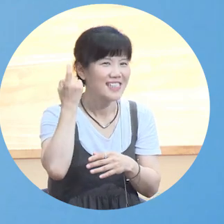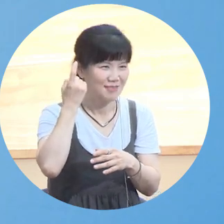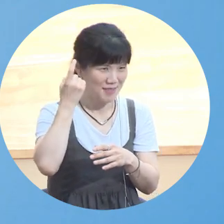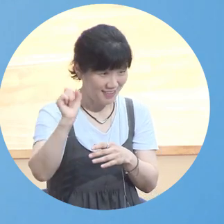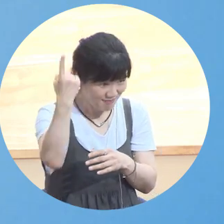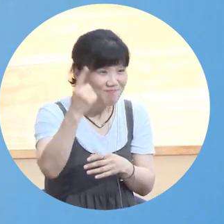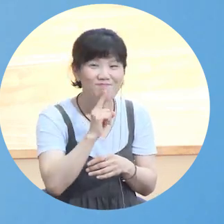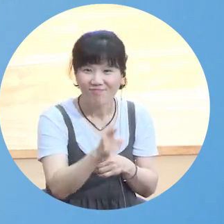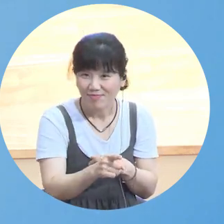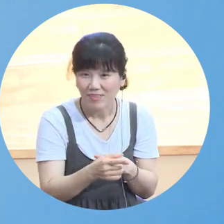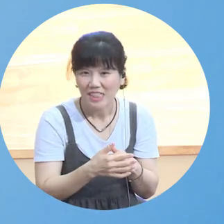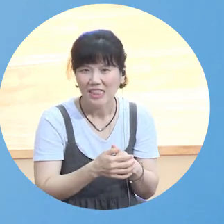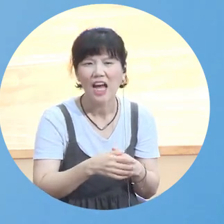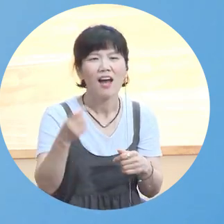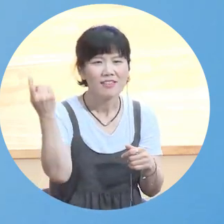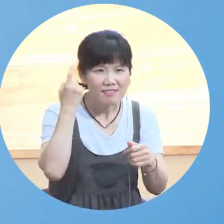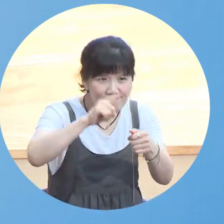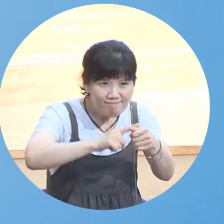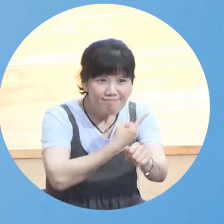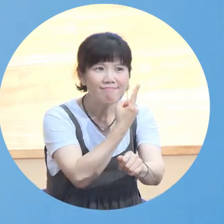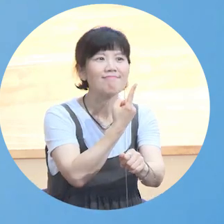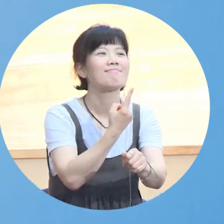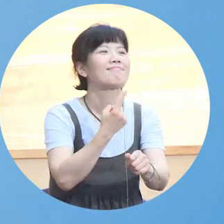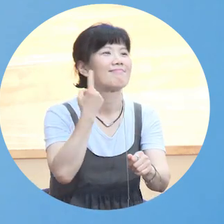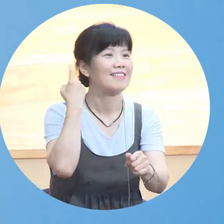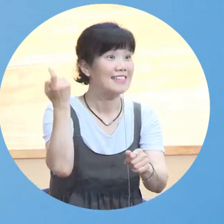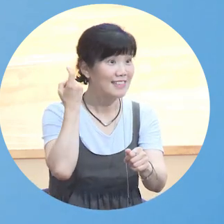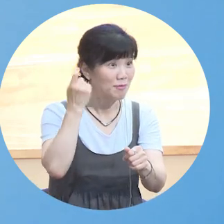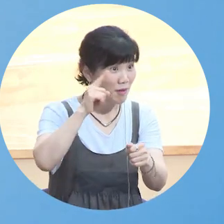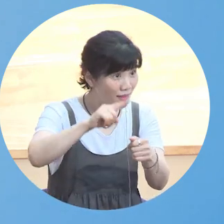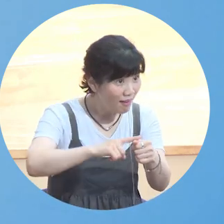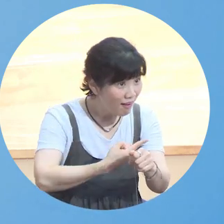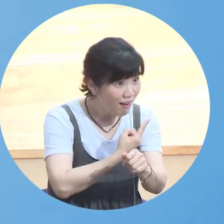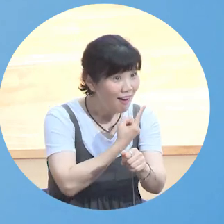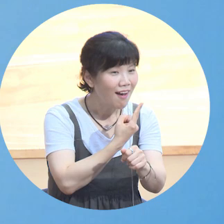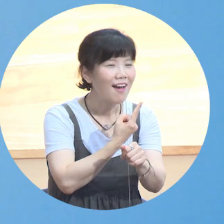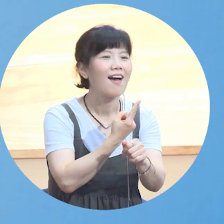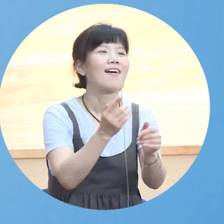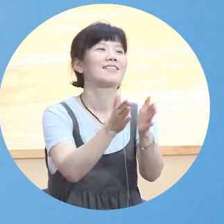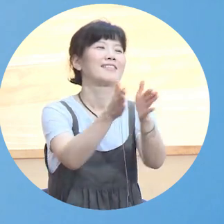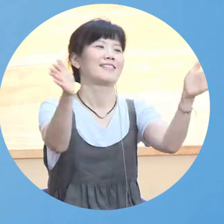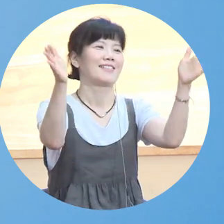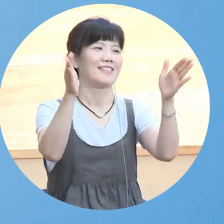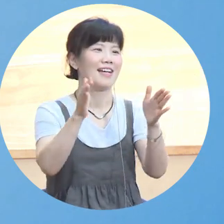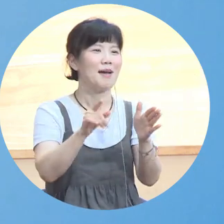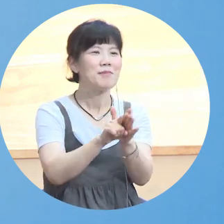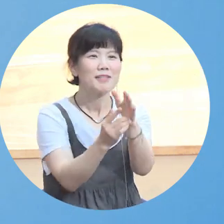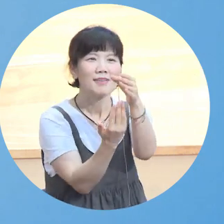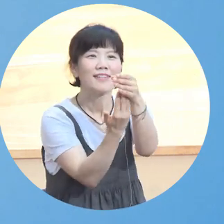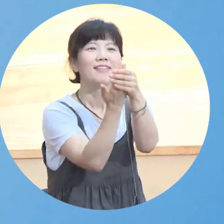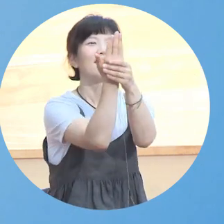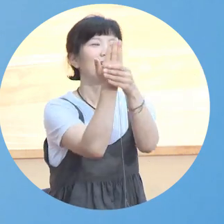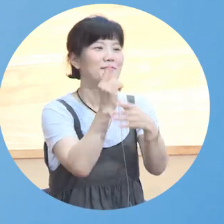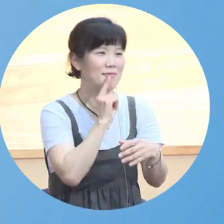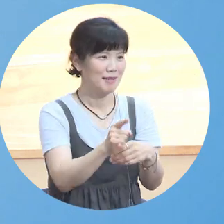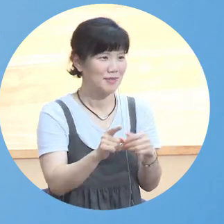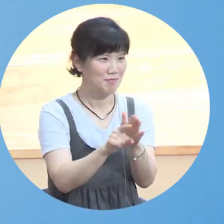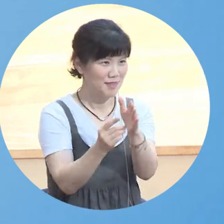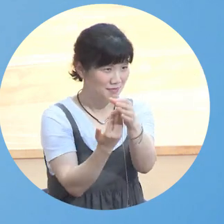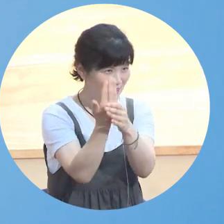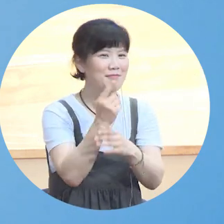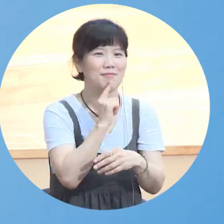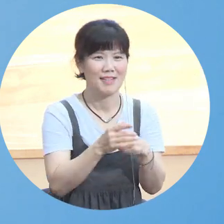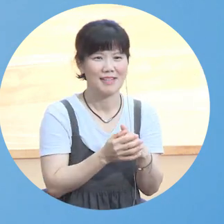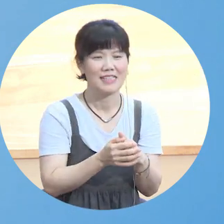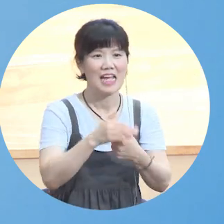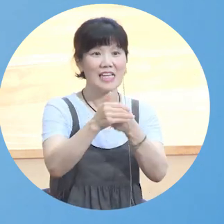두름 에서 일단 들어야 돼 기르며 마음속에서 이 믿음의 싹이 이제 싹트게 되어 지는 거죠 성경이 그렇게